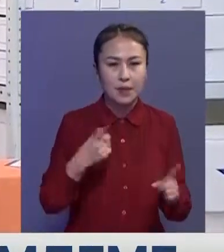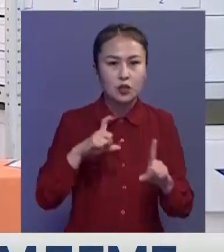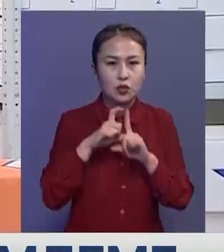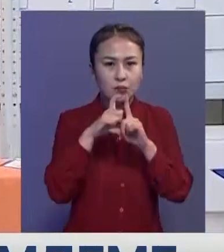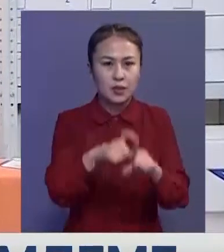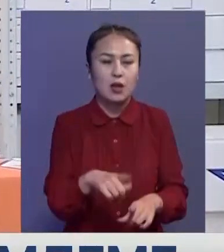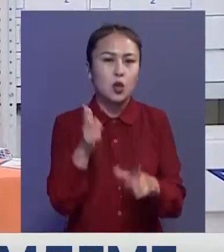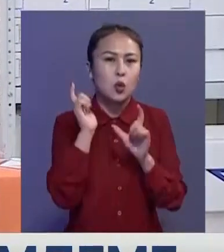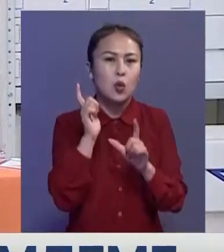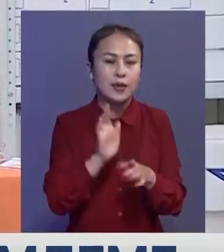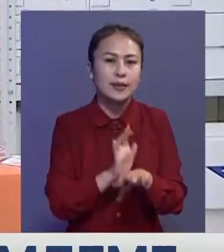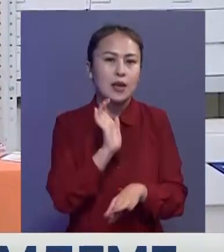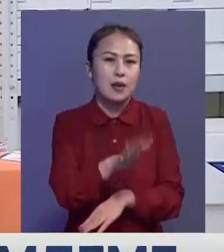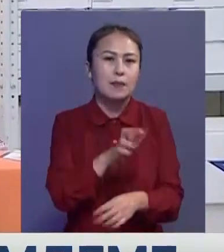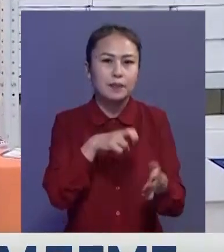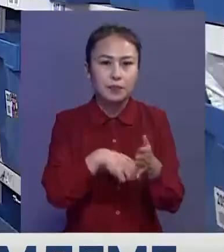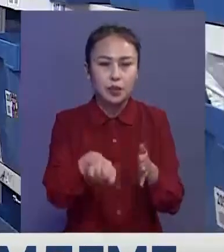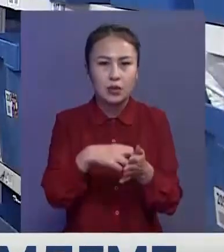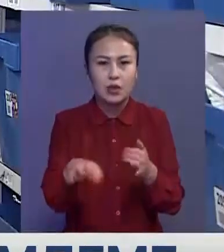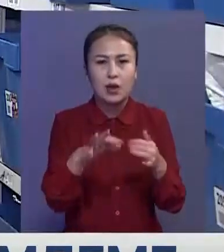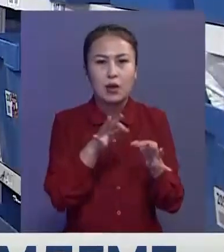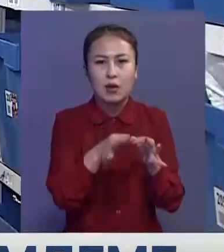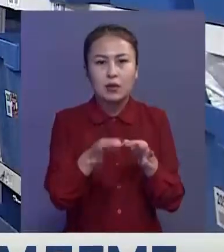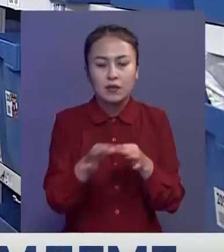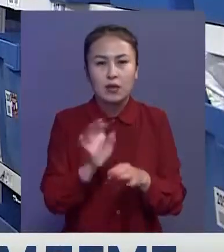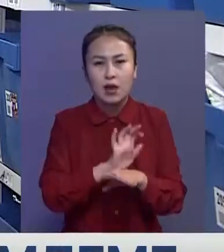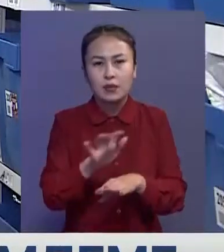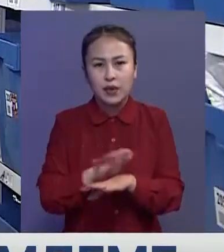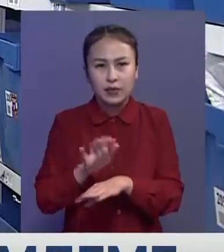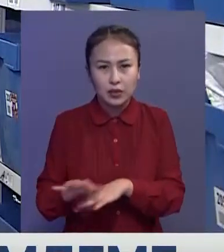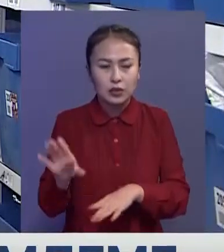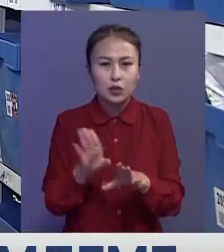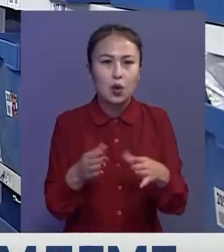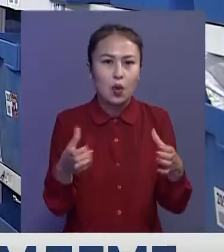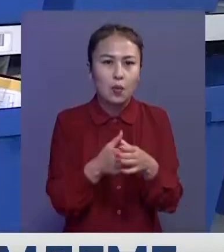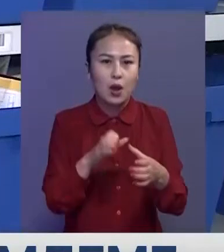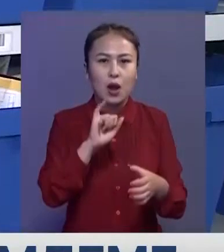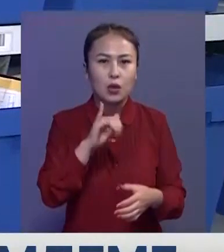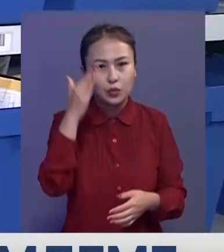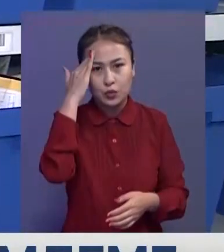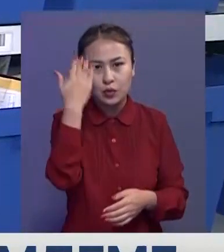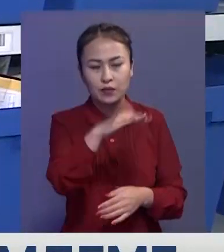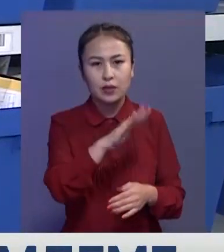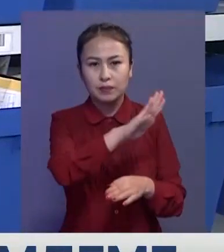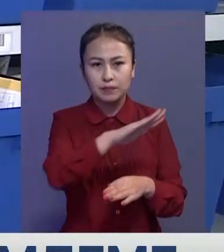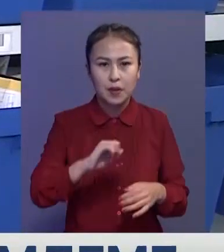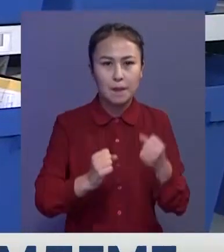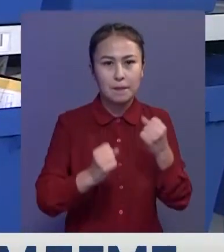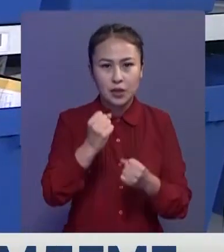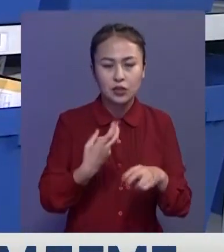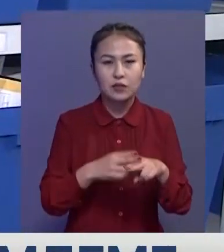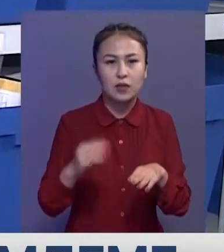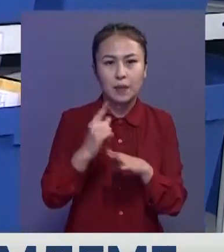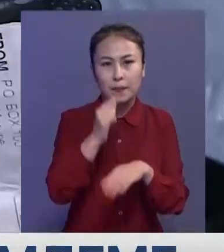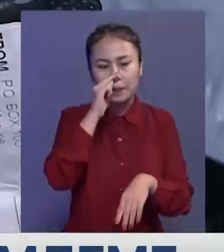айтқанда, тонналаған сәлемдемені жер-жерге жеткізу үшін Қазпошта аутсорс компаниялардың көліктерін жалдайды. Оның өзінде